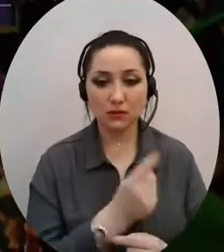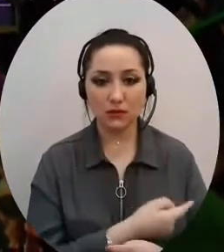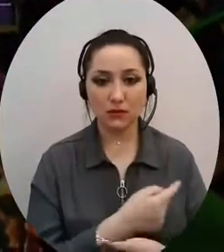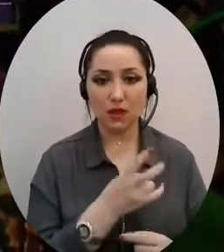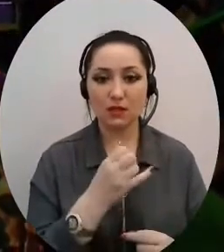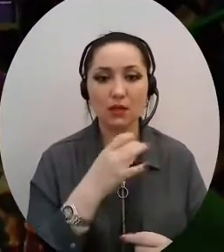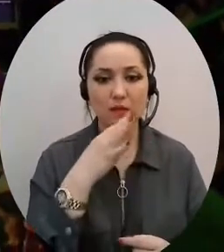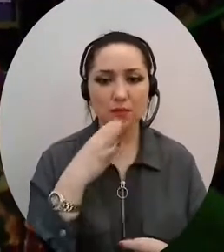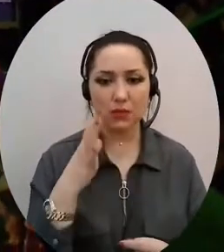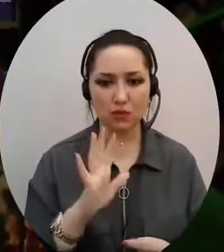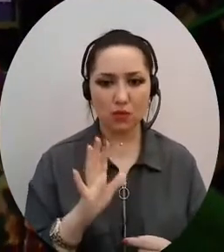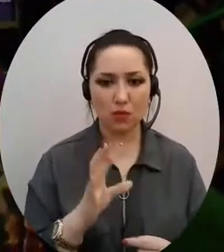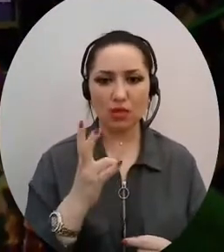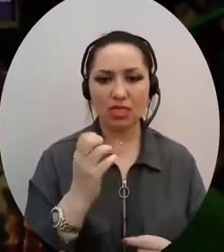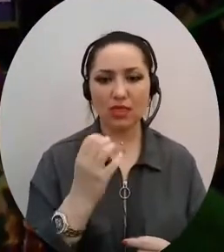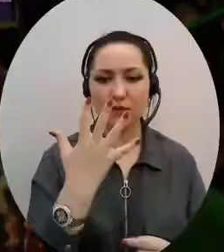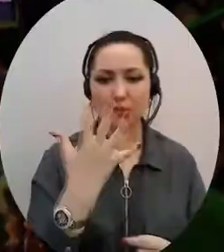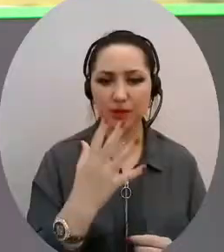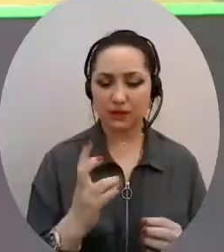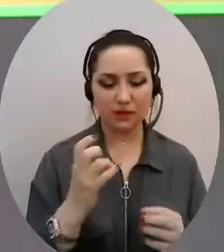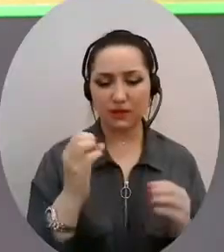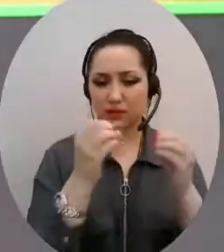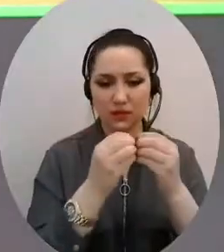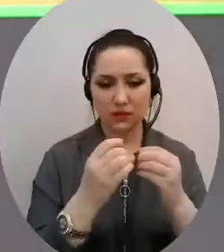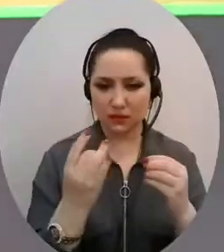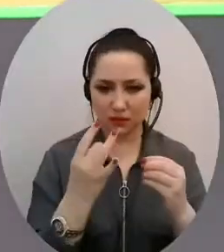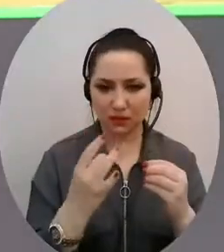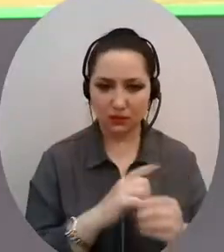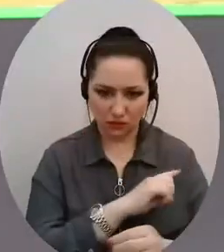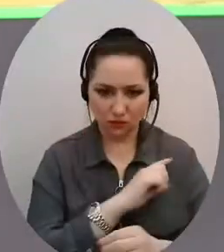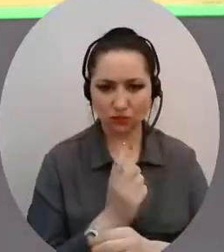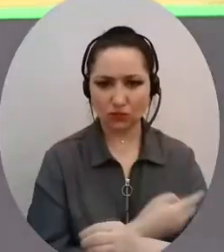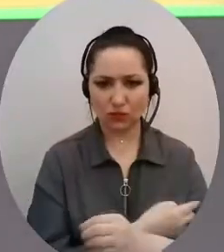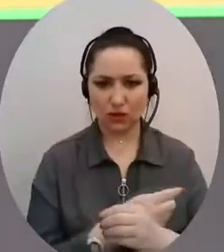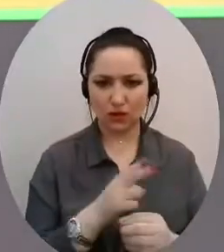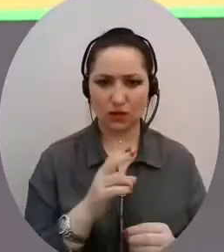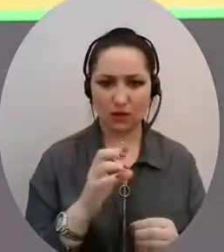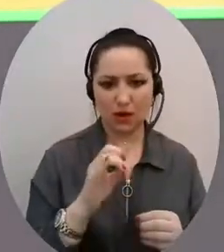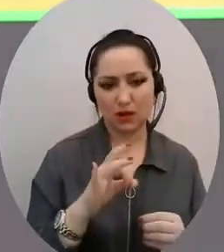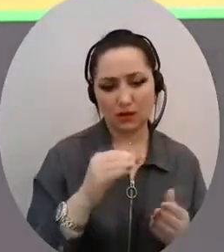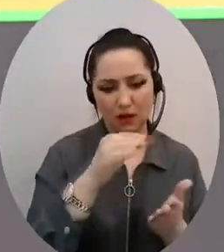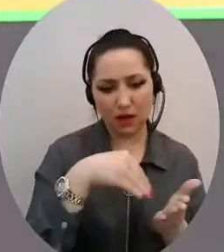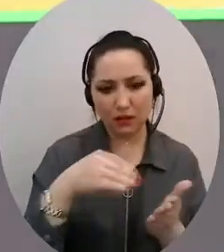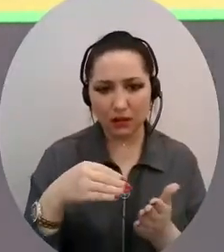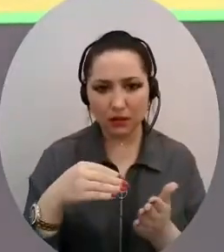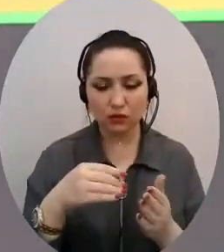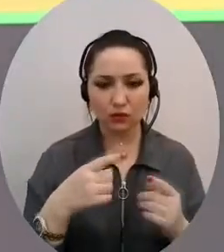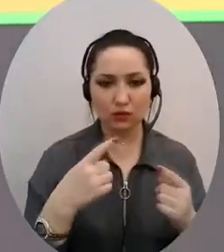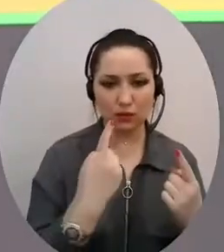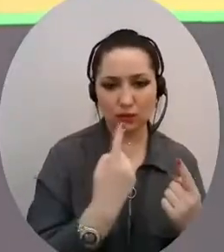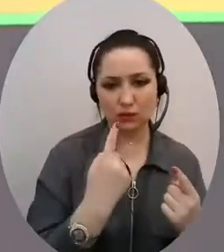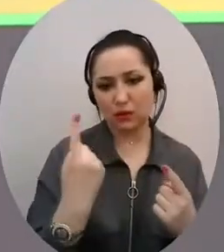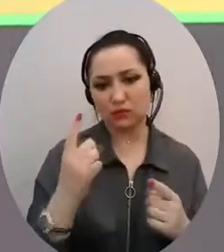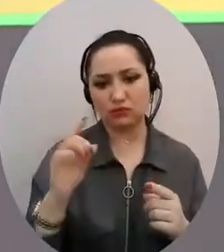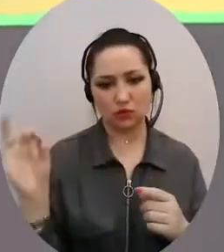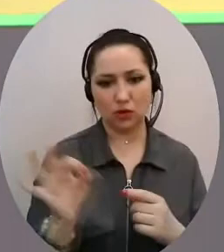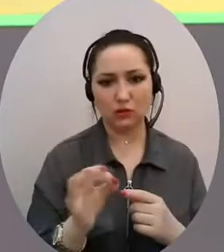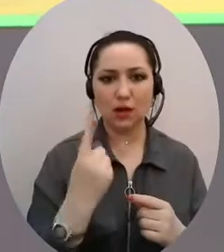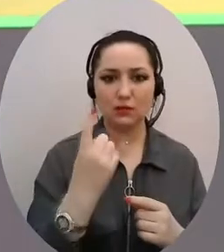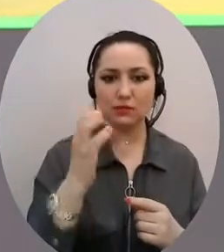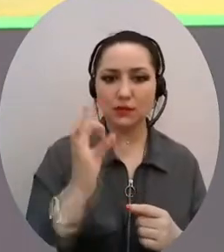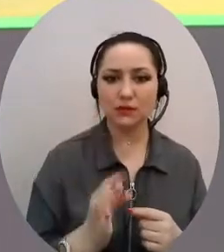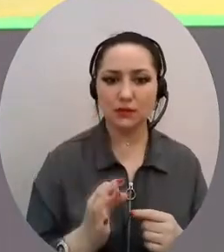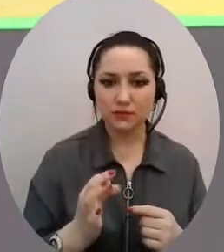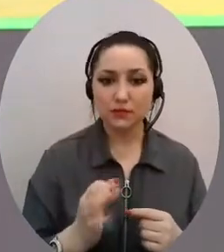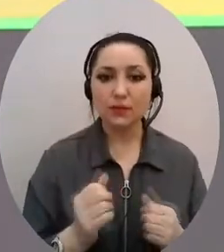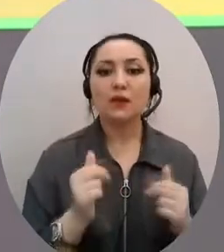намного, не в 5 раз, не в 10 раз. Сильный контракт сильнее другого очень часто на 1%. Как